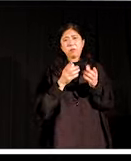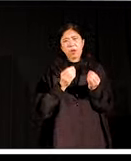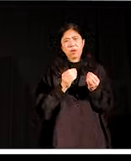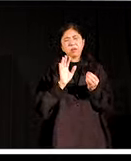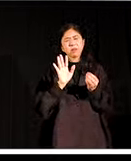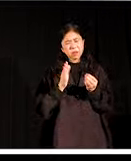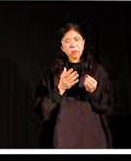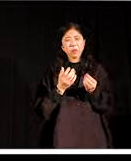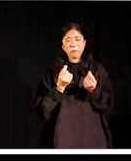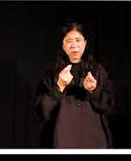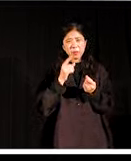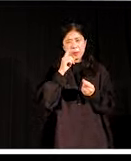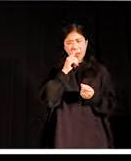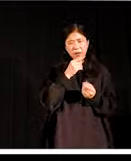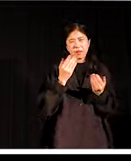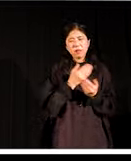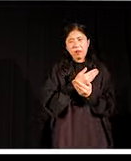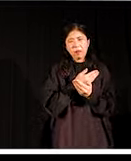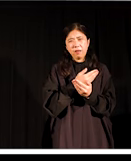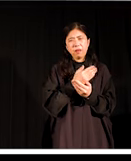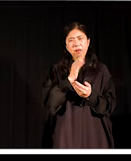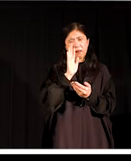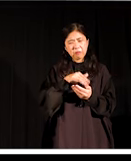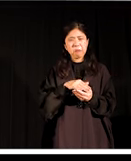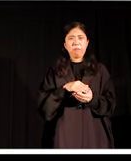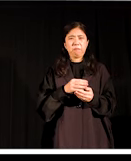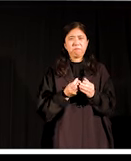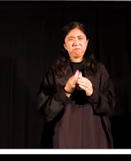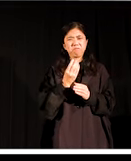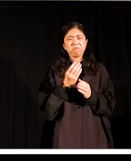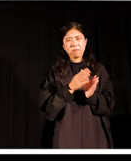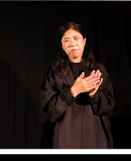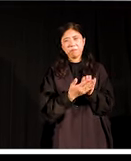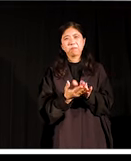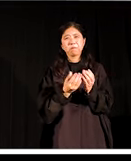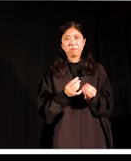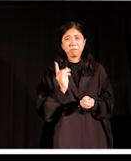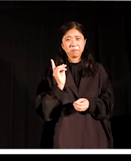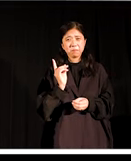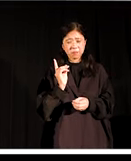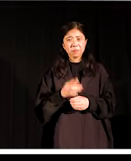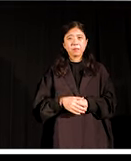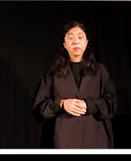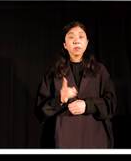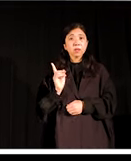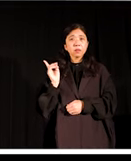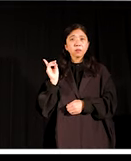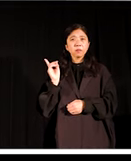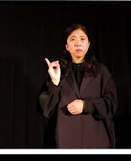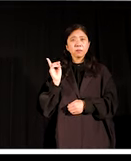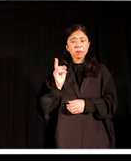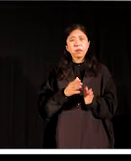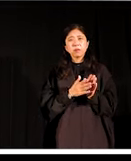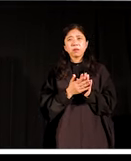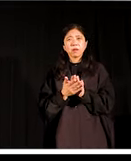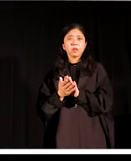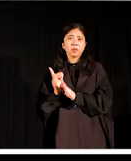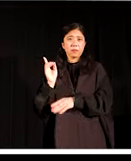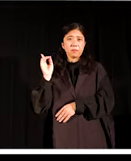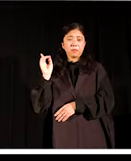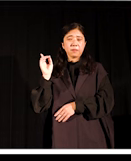進行していてあの再発してなくなってしまいましたでこの写真の患者さんみんな亡くなった患者さんなんです